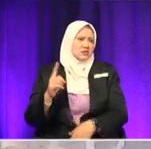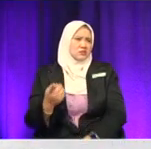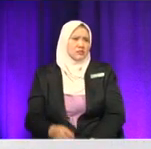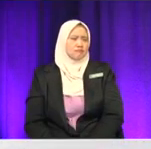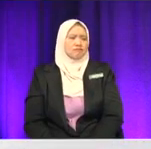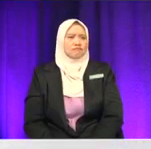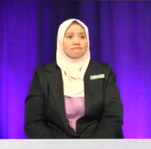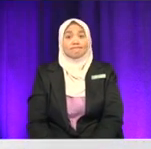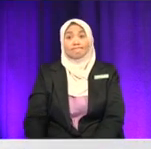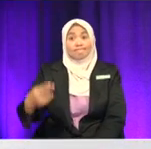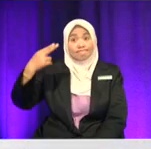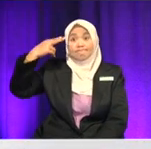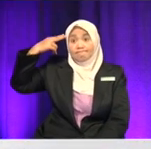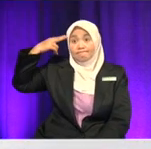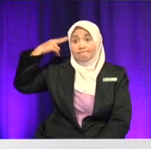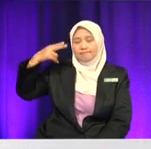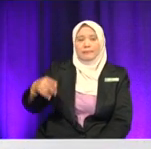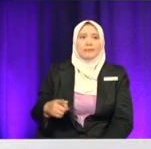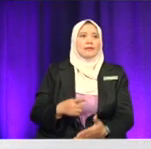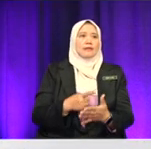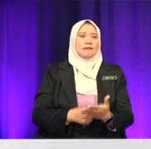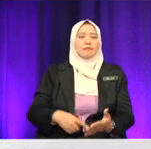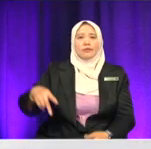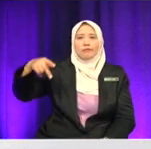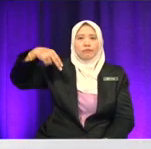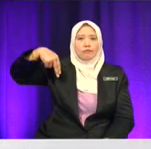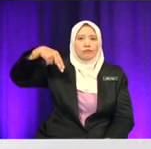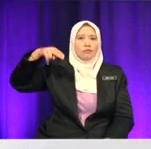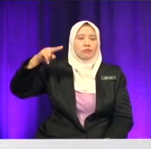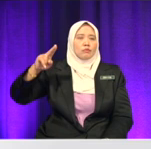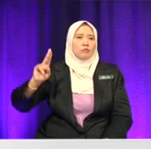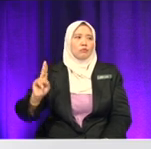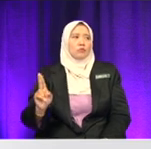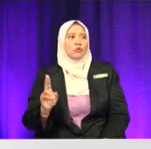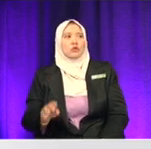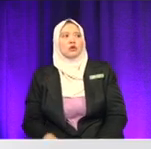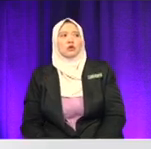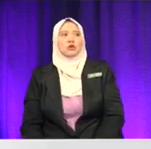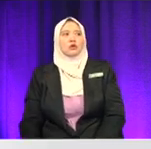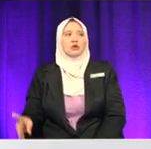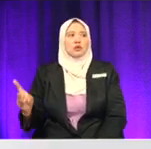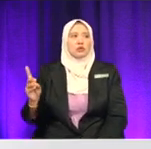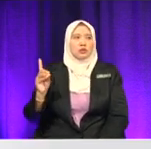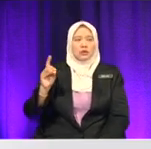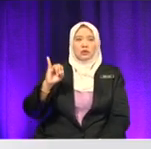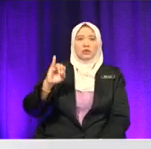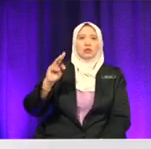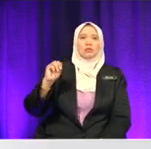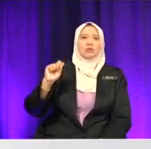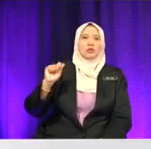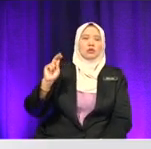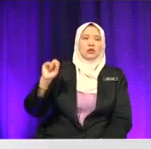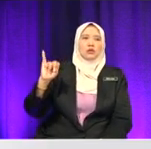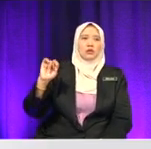Okey, Haziq, persilakan. Apakah pemboleh ubah dimanipulasikan? Yang saya letak ialah suhu, cikgu.